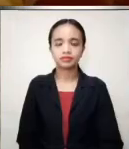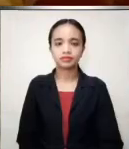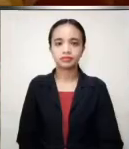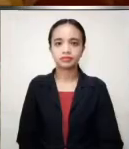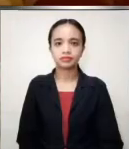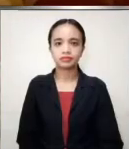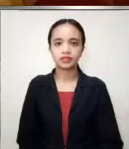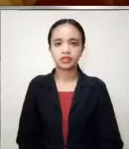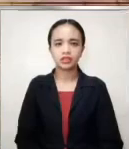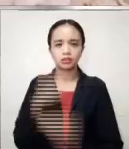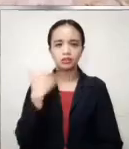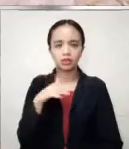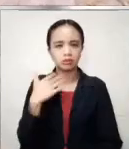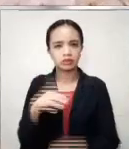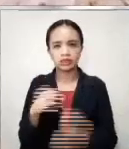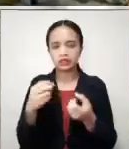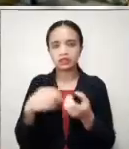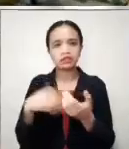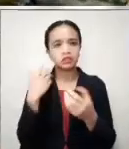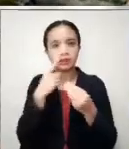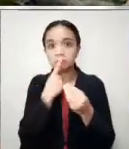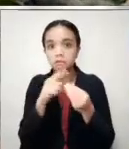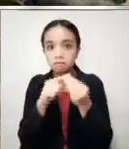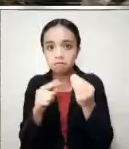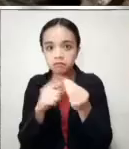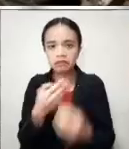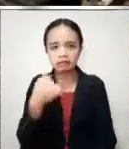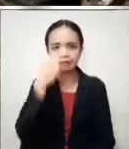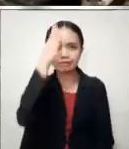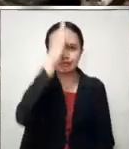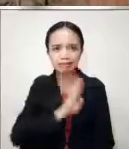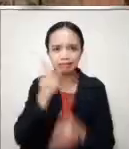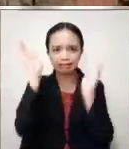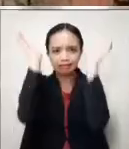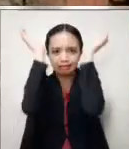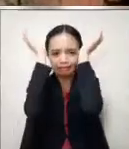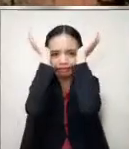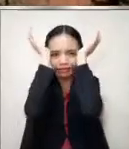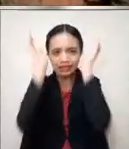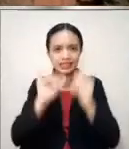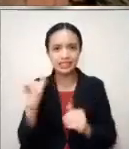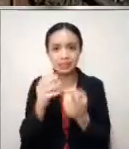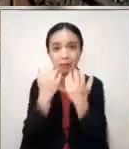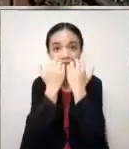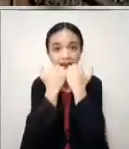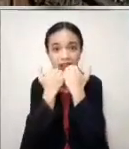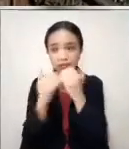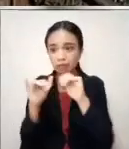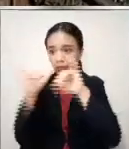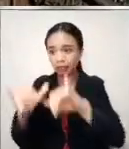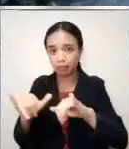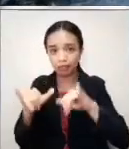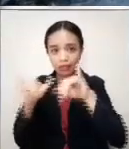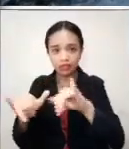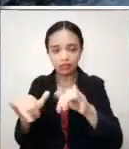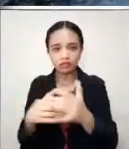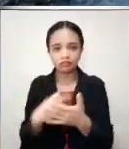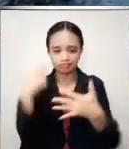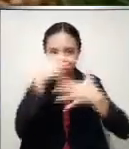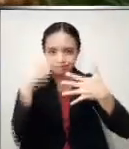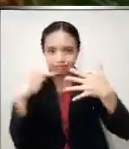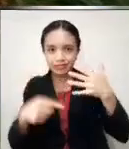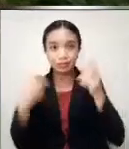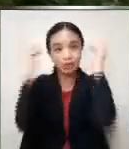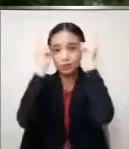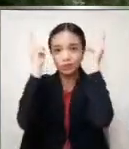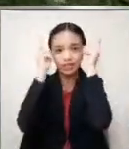Sobra-sobrang kamatis, mga nabubulok na kalabasa, pati na carrots na nakatambak na lang. Ilan lang yan sa mga gulay na sobrang